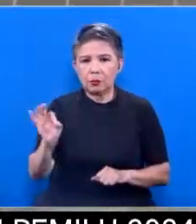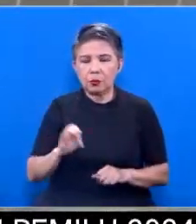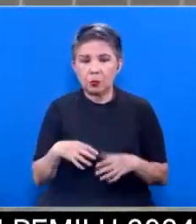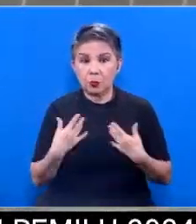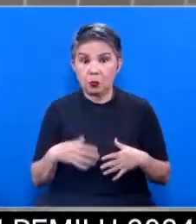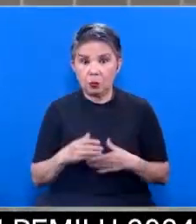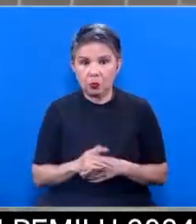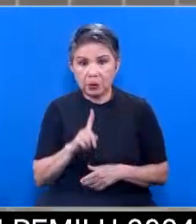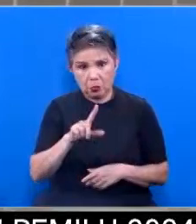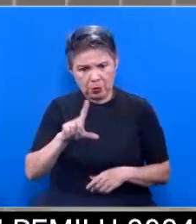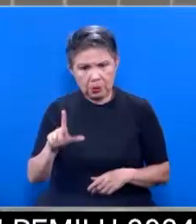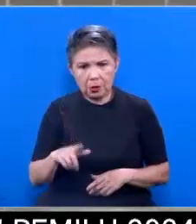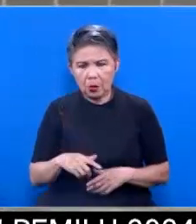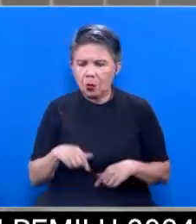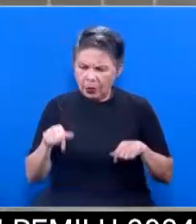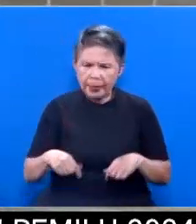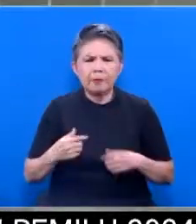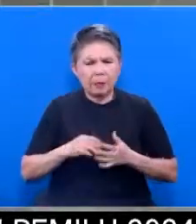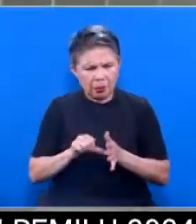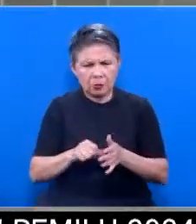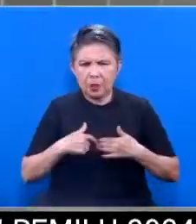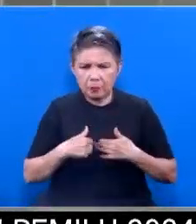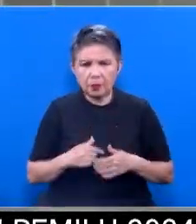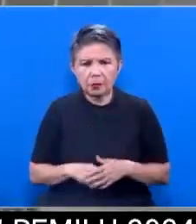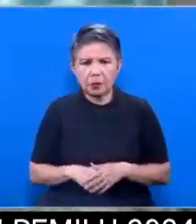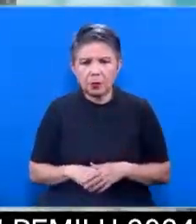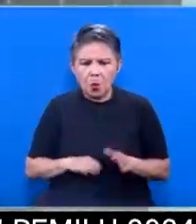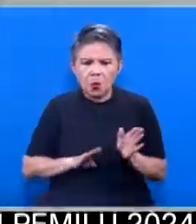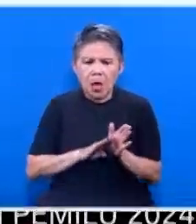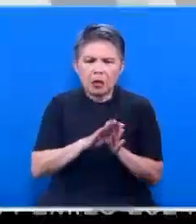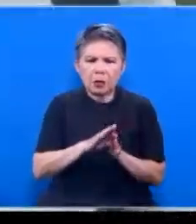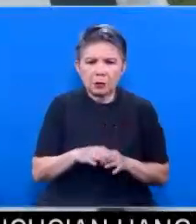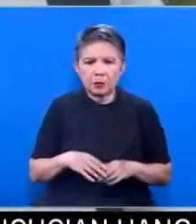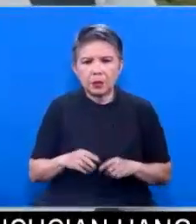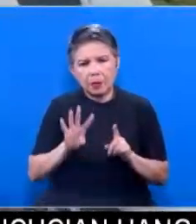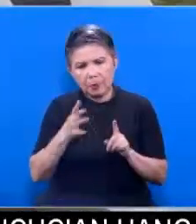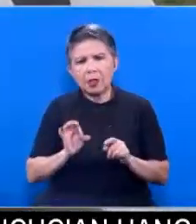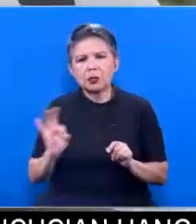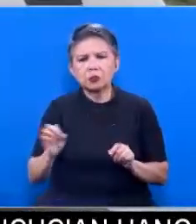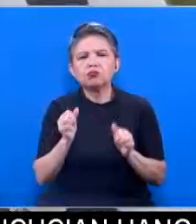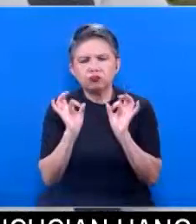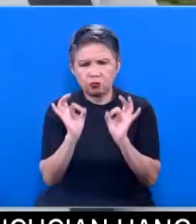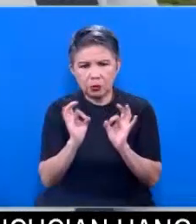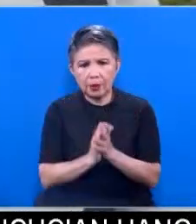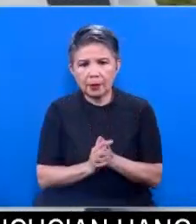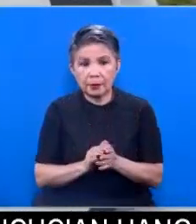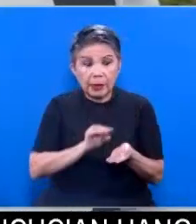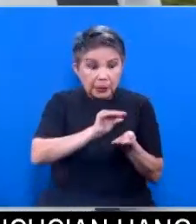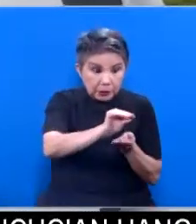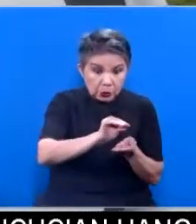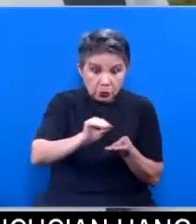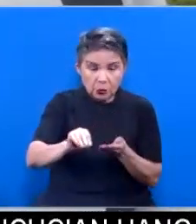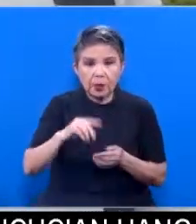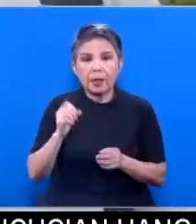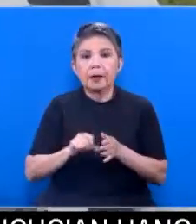Rp18.000-Rp20.000. Seperti ini Mbak? Ya, sangat membantu sekali. Soalnya harganya itu lebih terjangkau. Pendistribusian minyak goreng bersubsidi